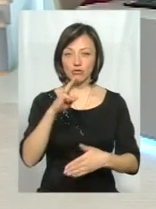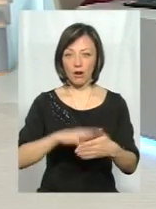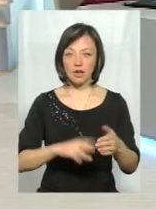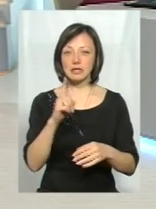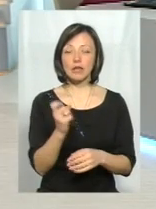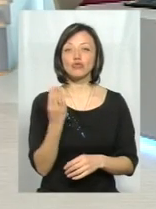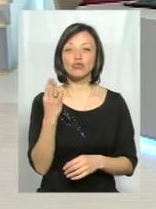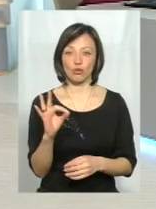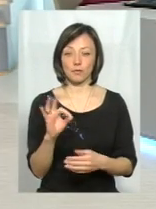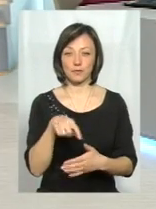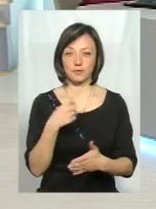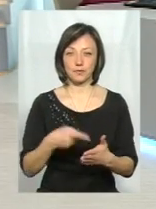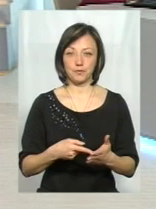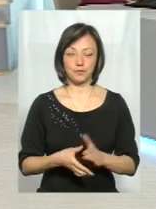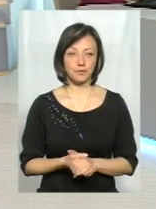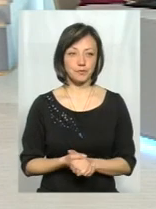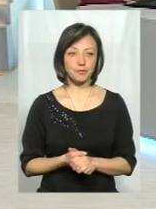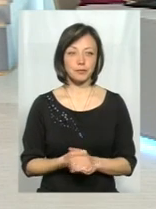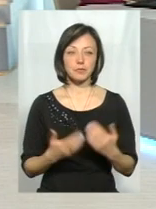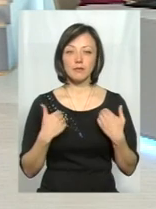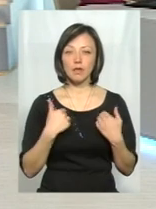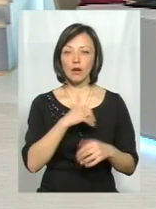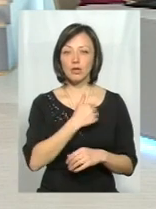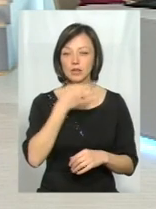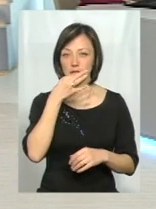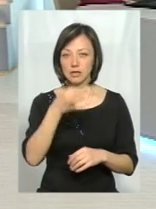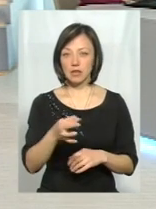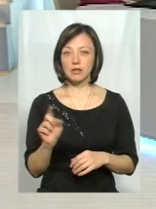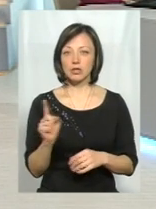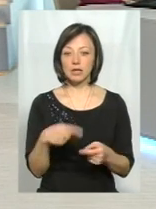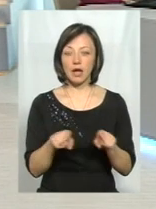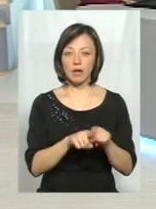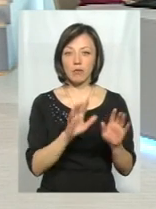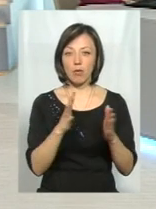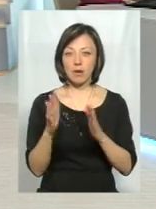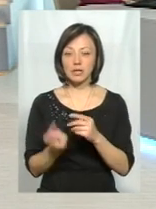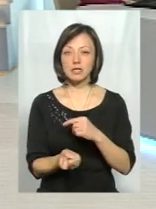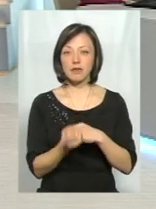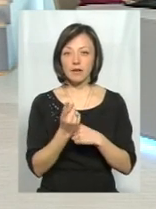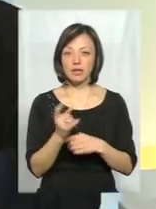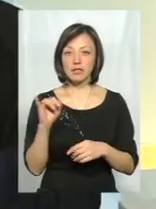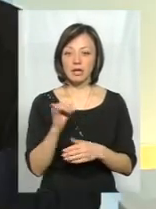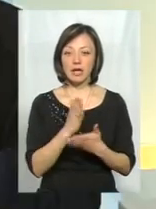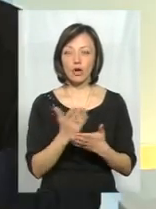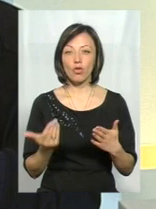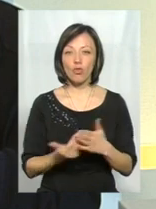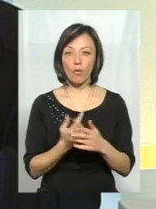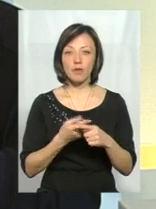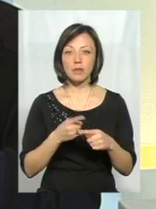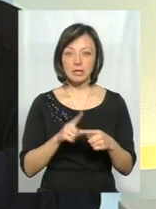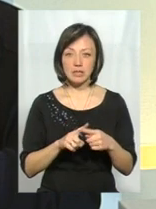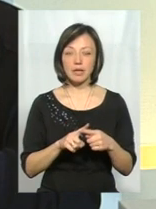за що? Ну, я хотів би відмітити такі моменти, які з'явилися і є новими, і це